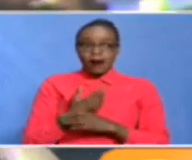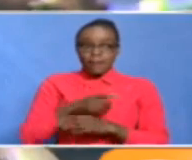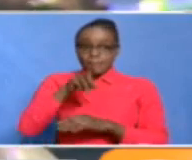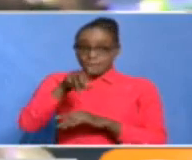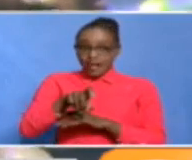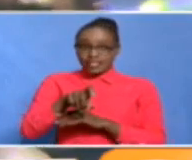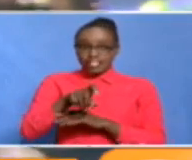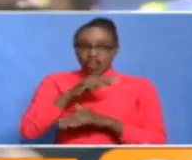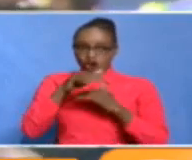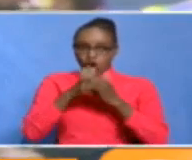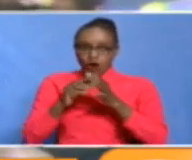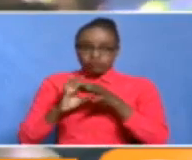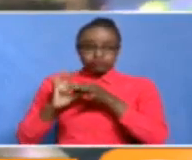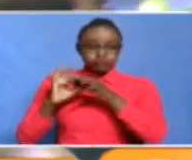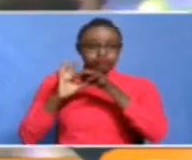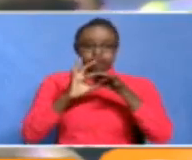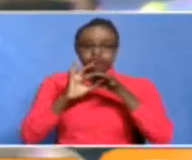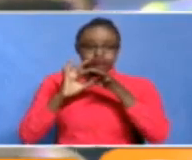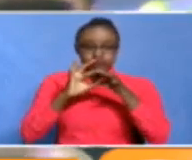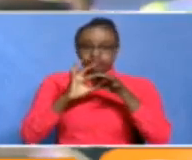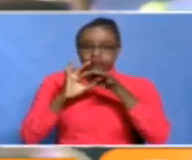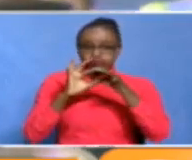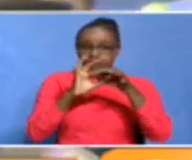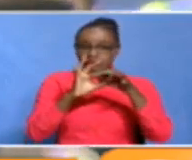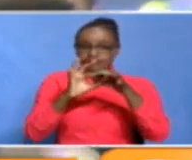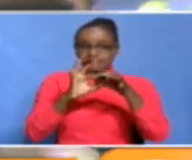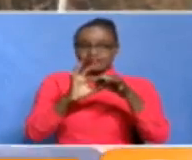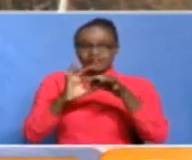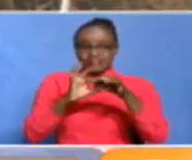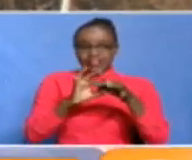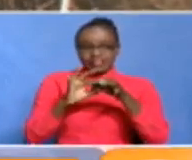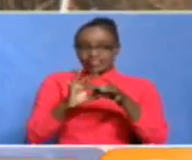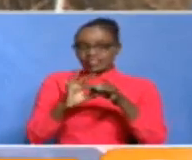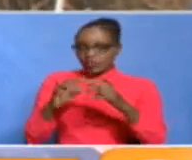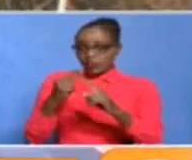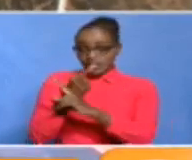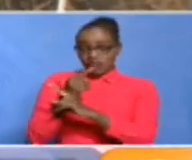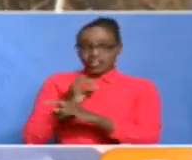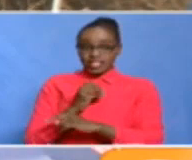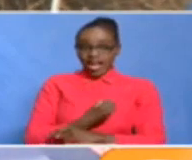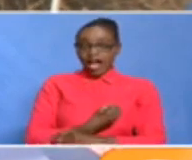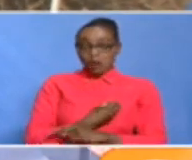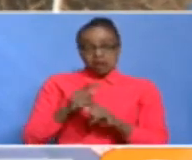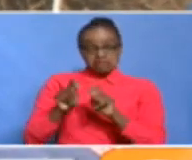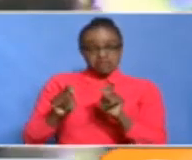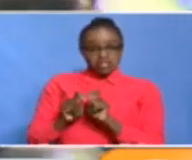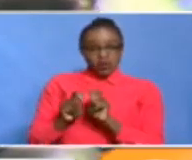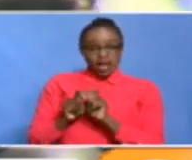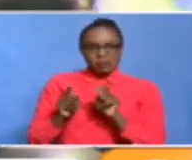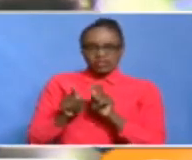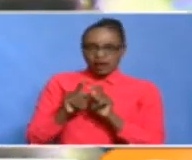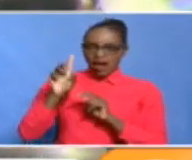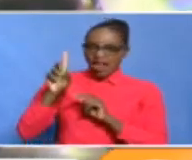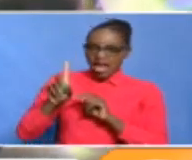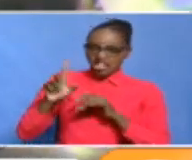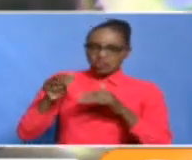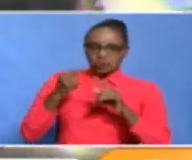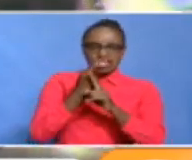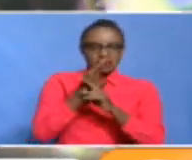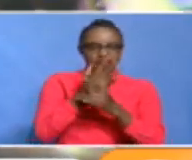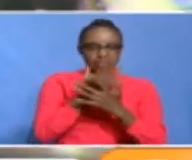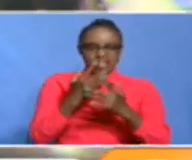sasa tushikamane imara kwa utofauti wetu wa kikabila, wa dini, wa